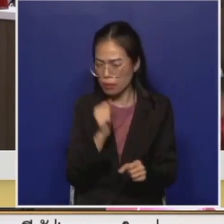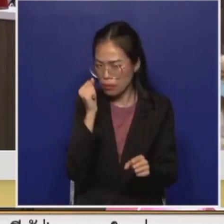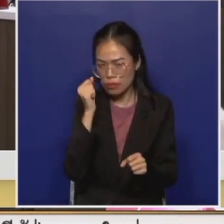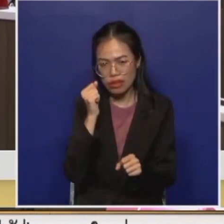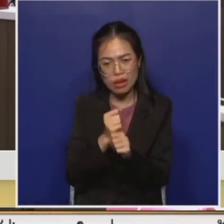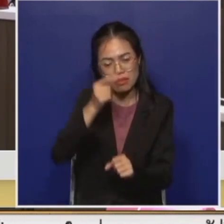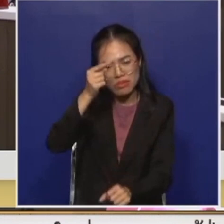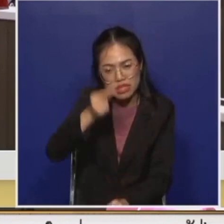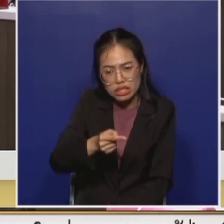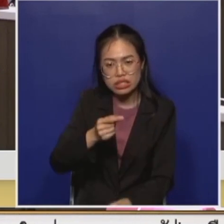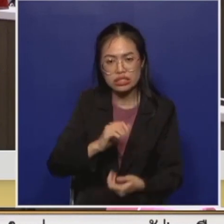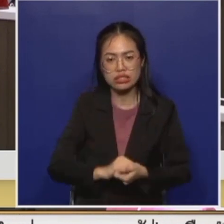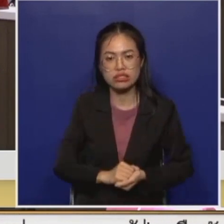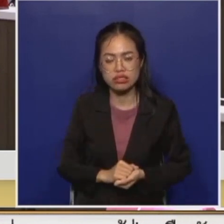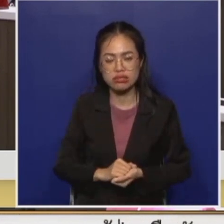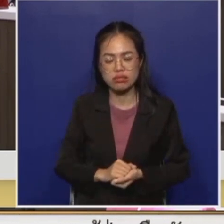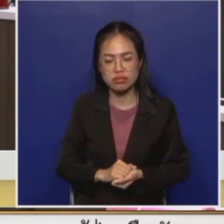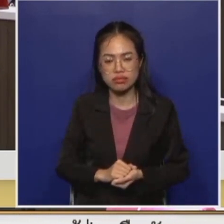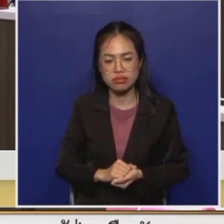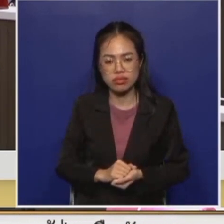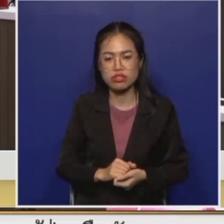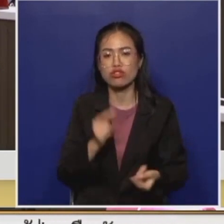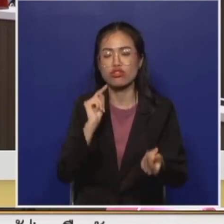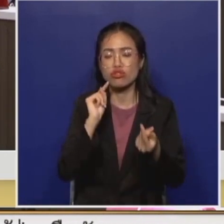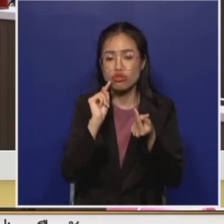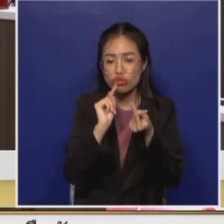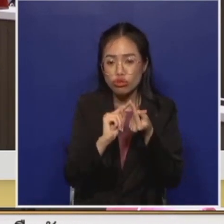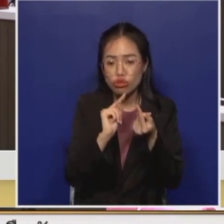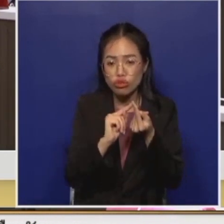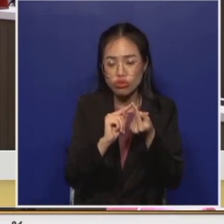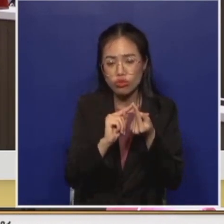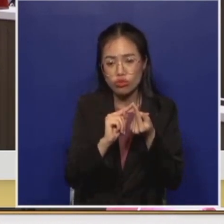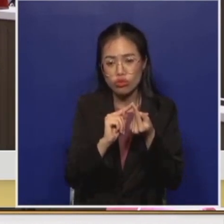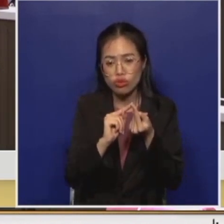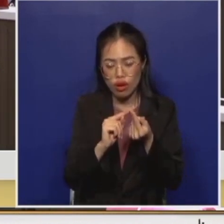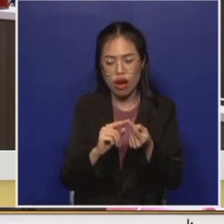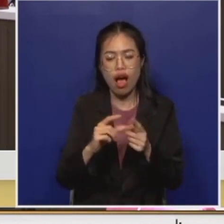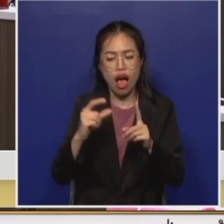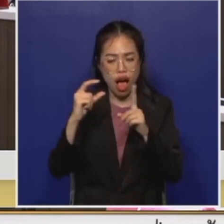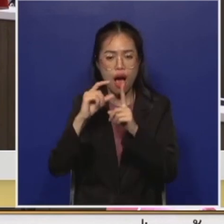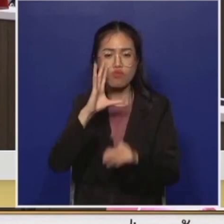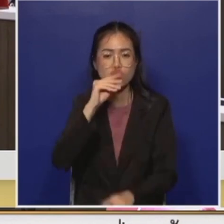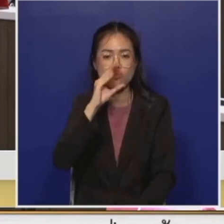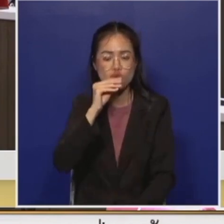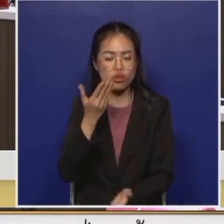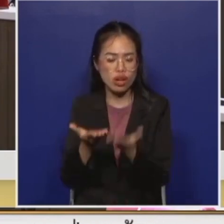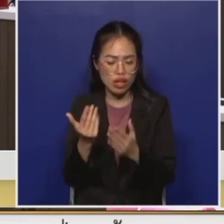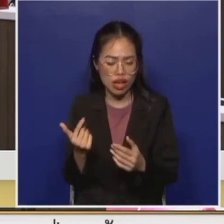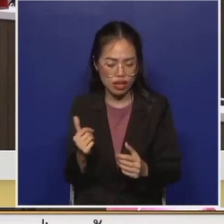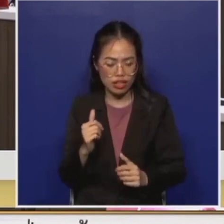ทำด้ใจสุดจลิตการใช้วาธะถ้อยคำหรอกริยา